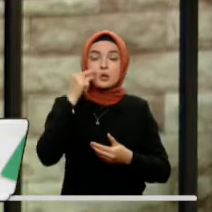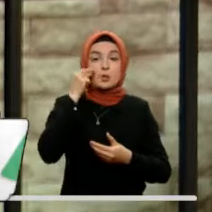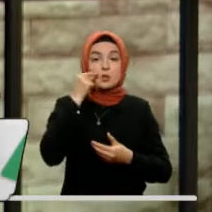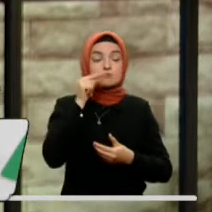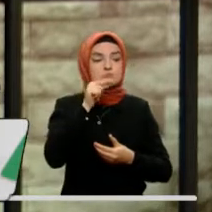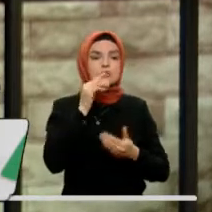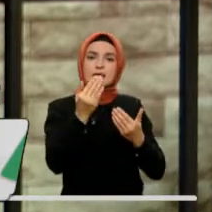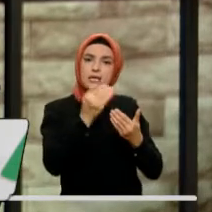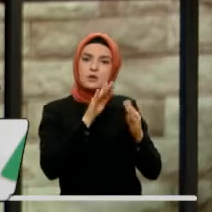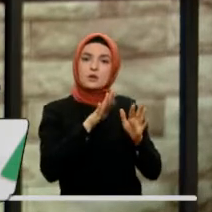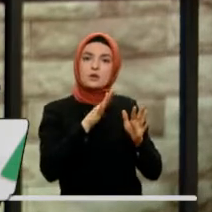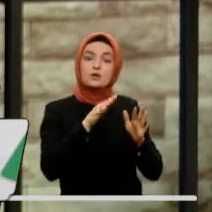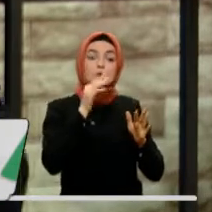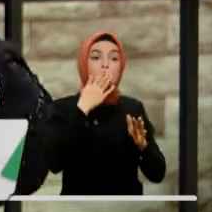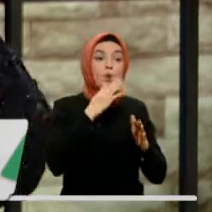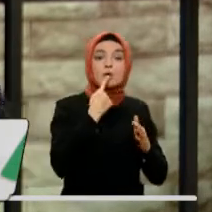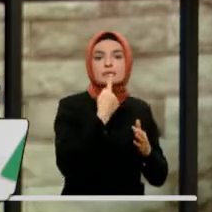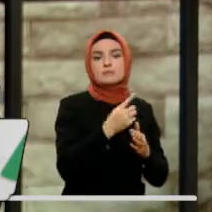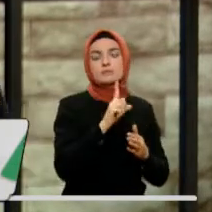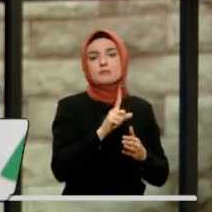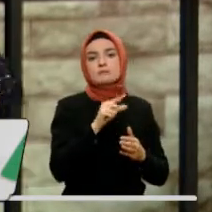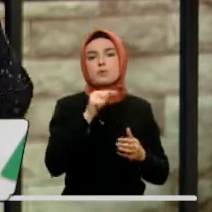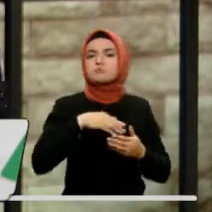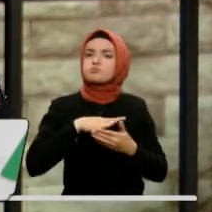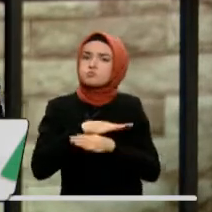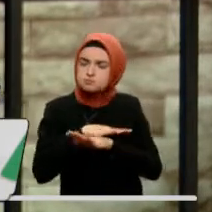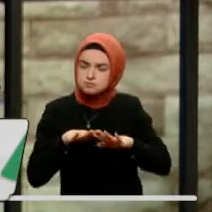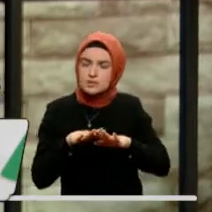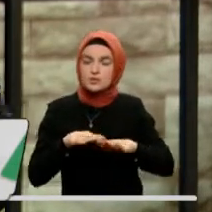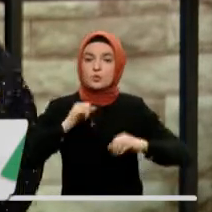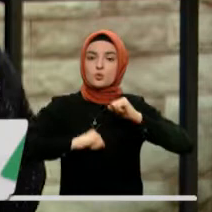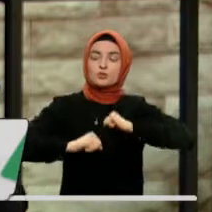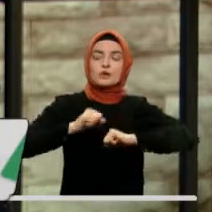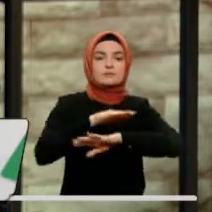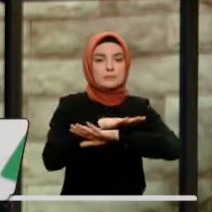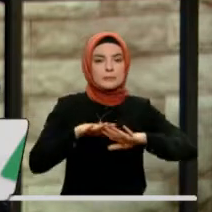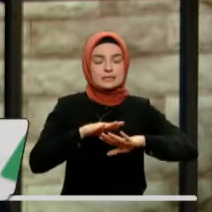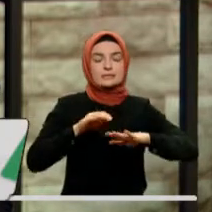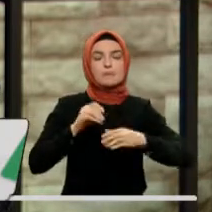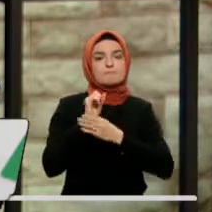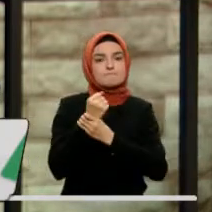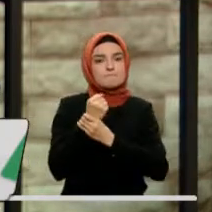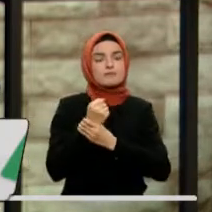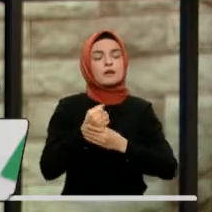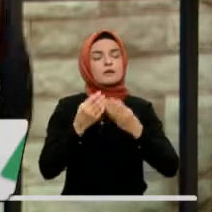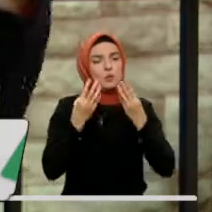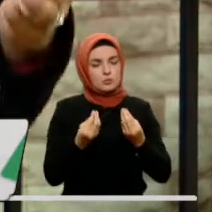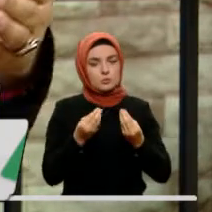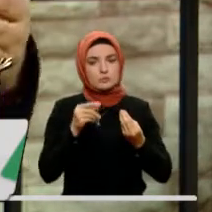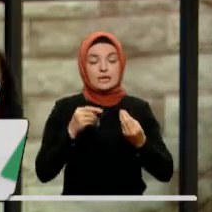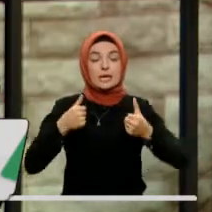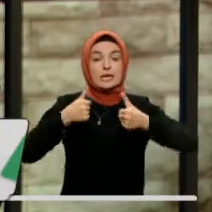geldiğinde dur bakalım yok öyle bir durum demesi lazım. Tamam bunu bitirdik. Üniversite bitti. Mesleki hayatınızı elinize aldınız. Artık evlilik için